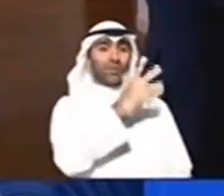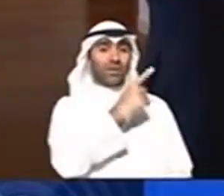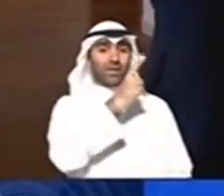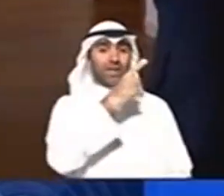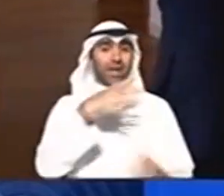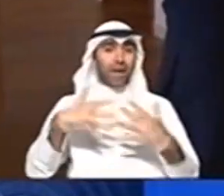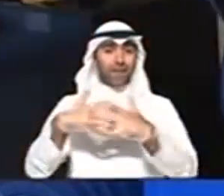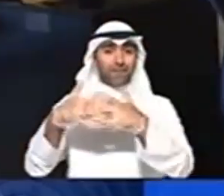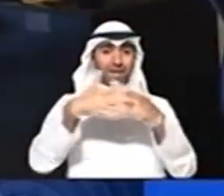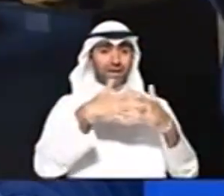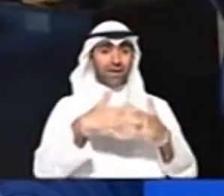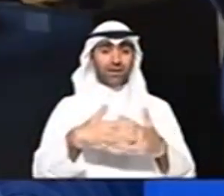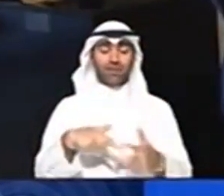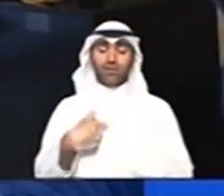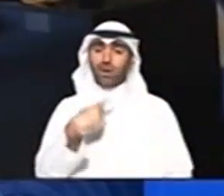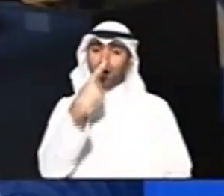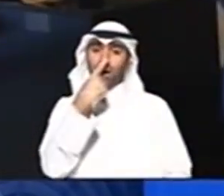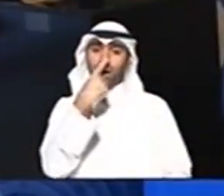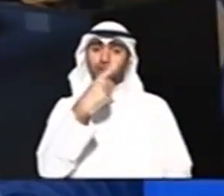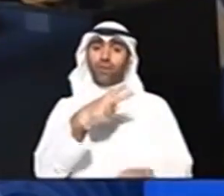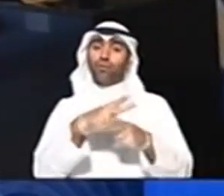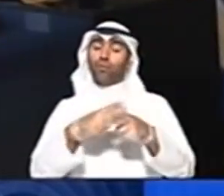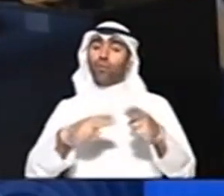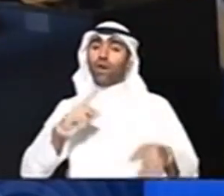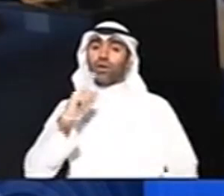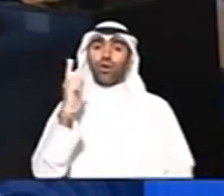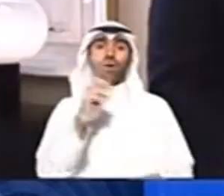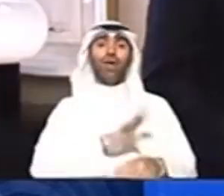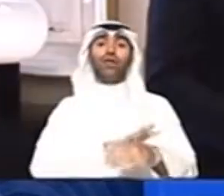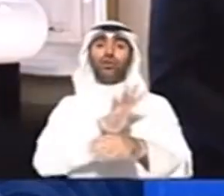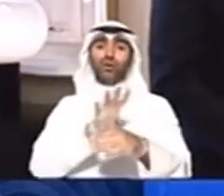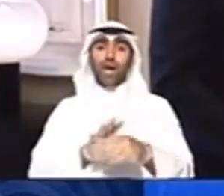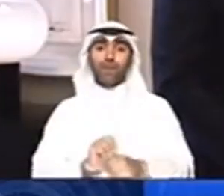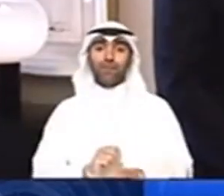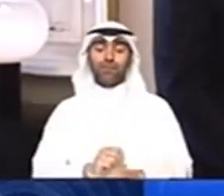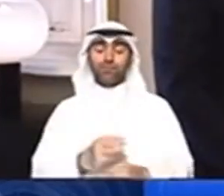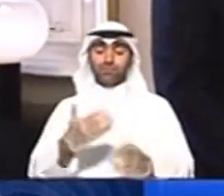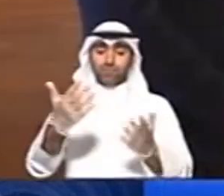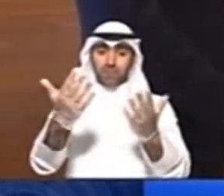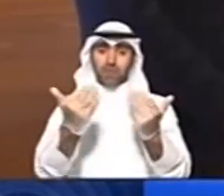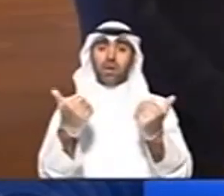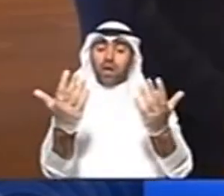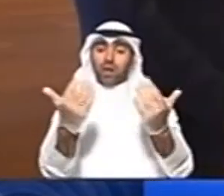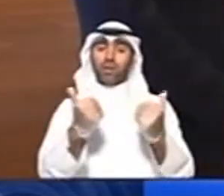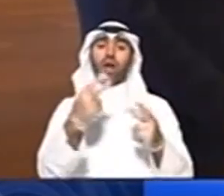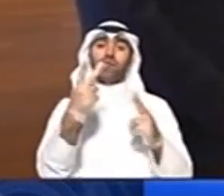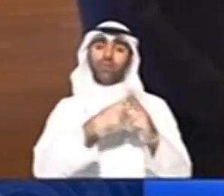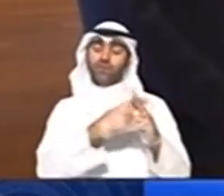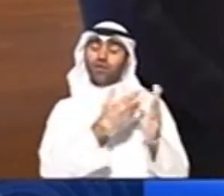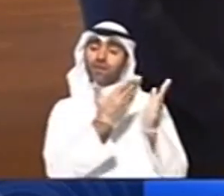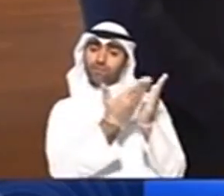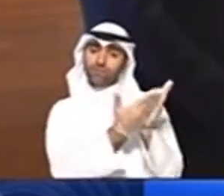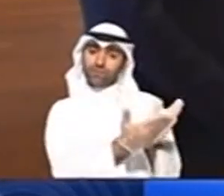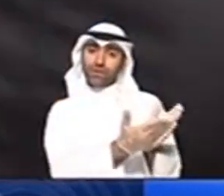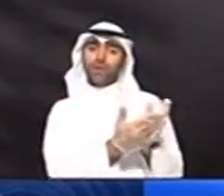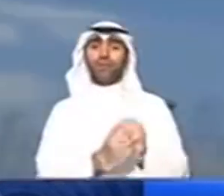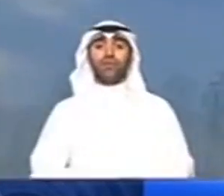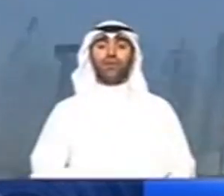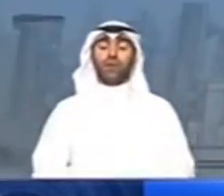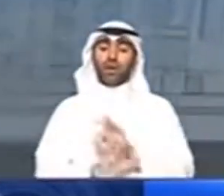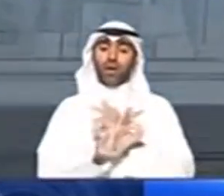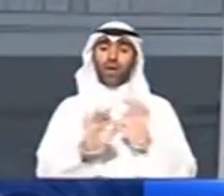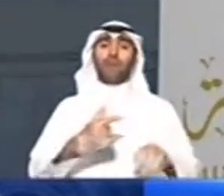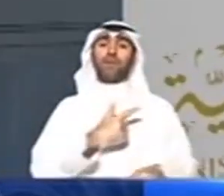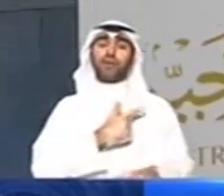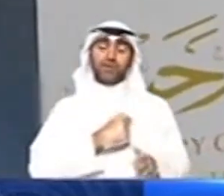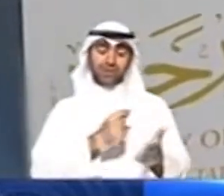عن المواطنين الكويتيين العالقين في نيويورك ومختلف ولايات الساحل الشرقي للولايات المتحدة.